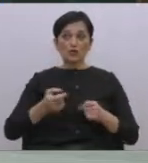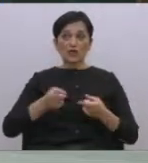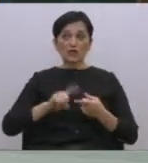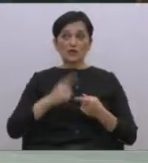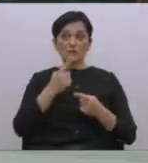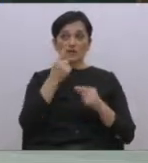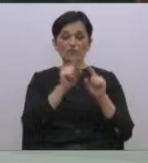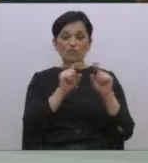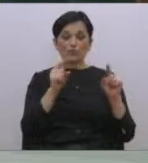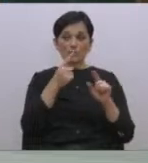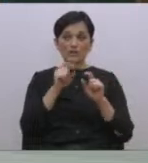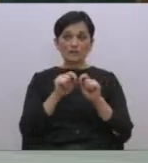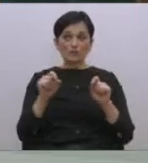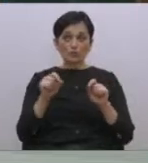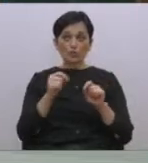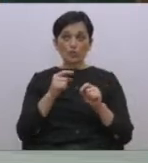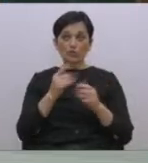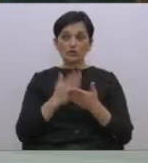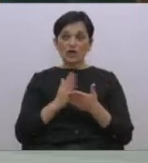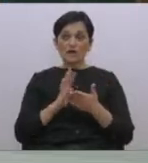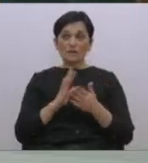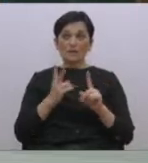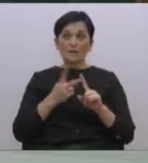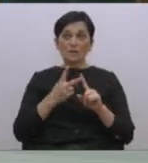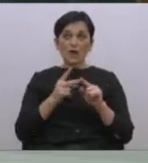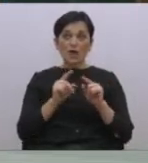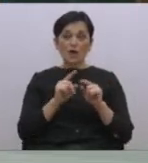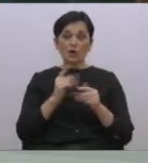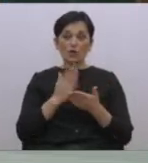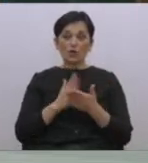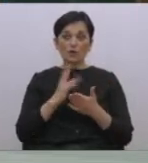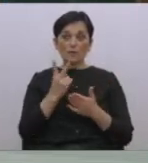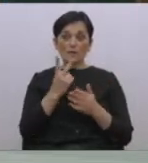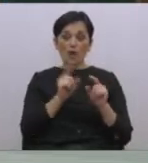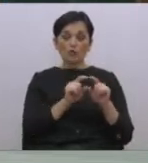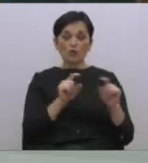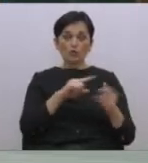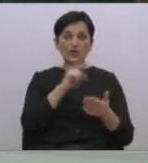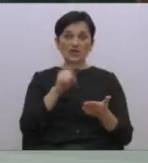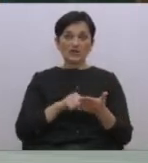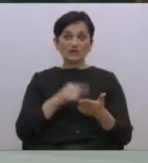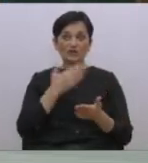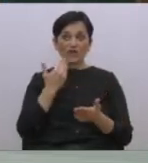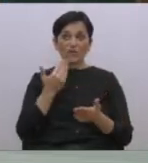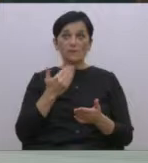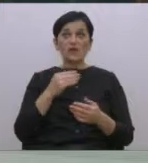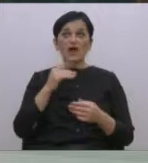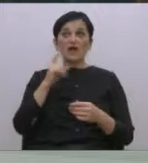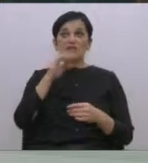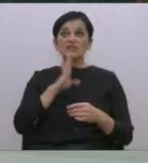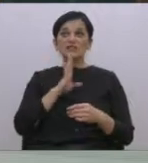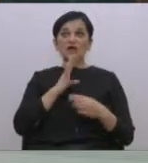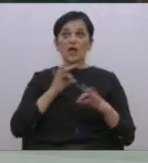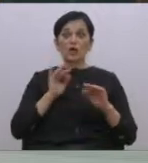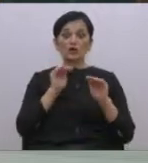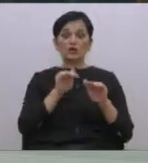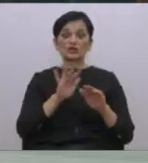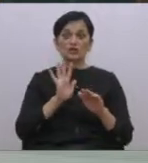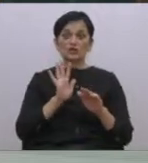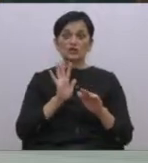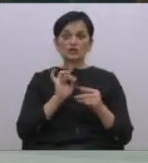პირველ მუხლის პირველ პუნქტთან არ არის, მეორესთან არ არის, მეორე მუხთანაც არ არის კითხვები. სქესობრივი თავისუფლებისა და ხელშეუხლების